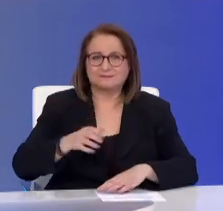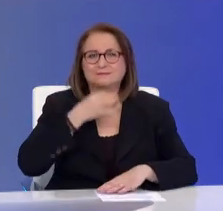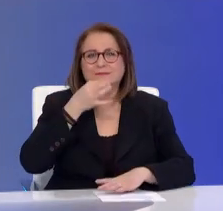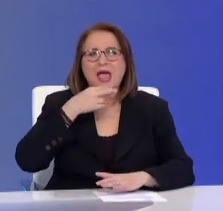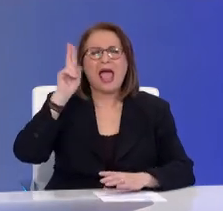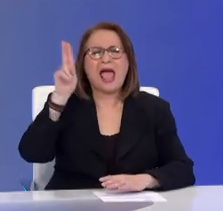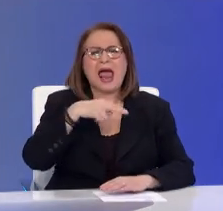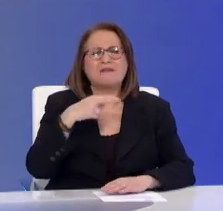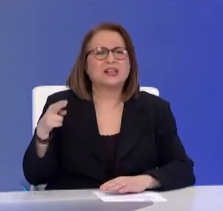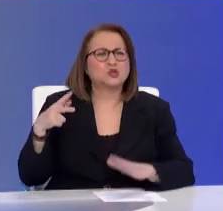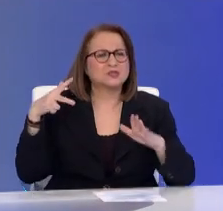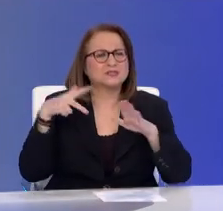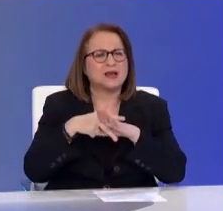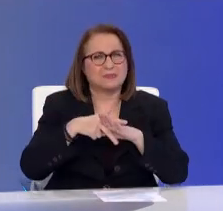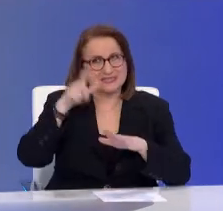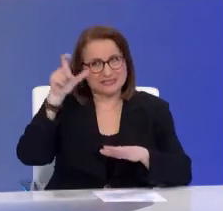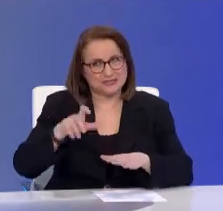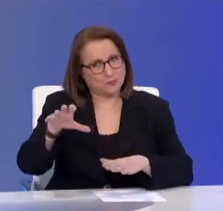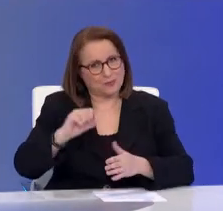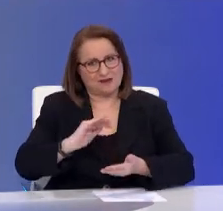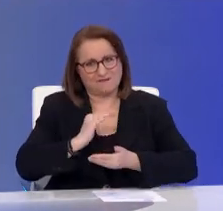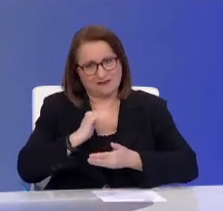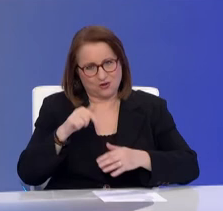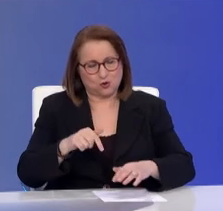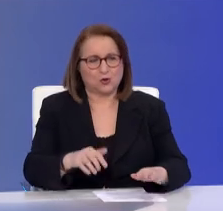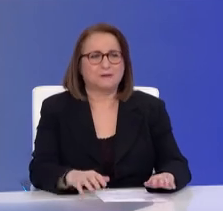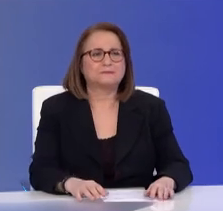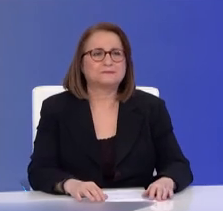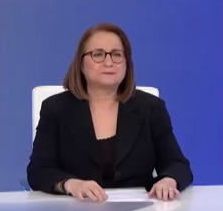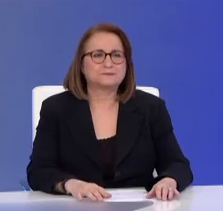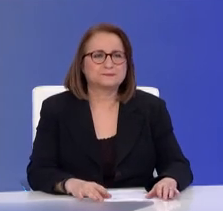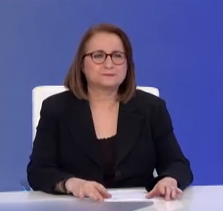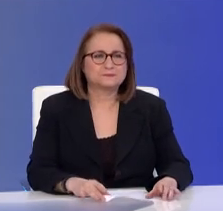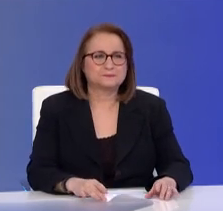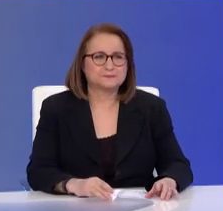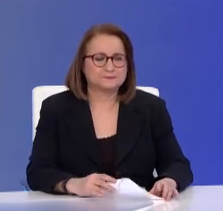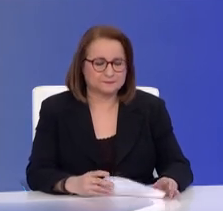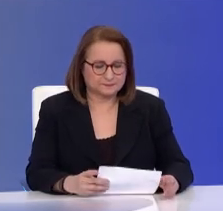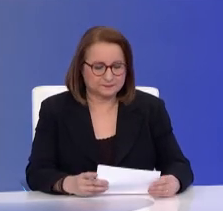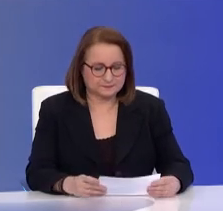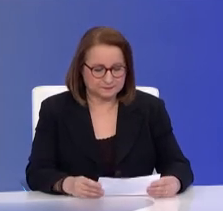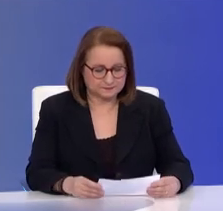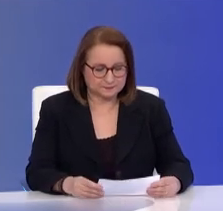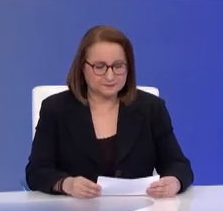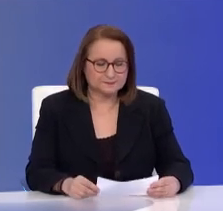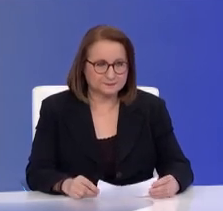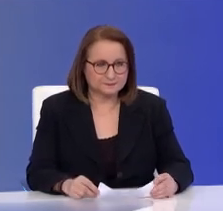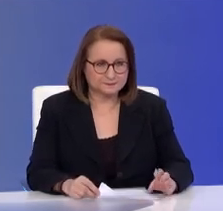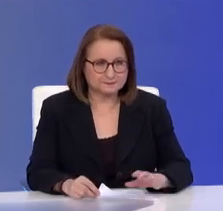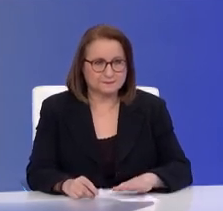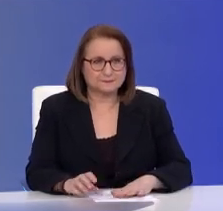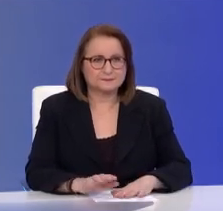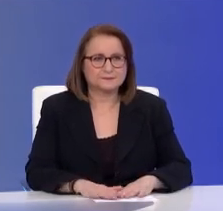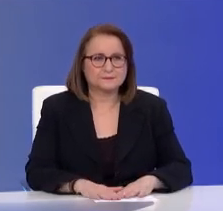του βραβευθέντος κυρίου Charles Pictet. Online transmission of the